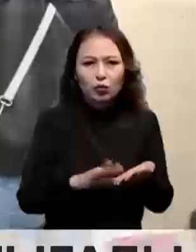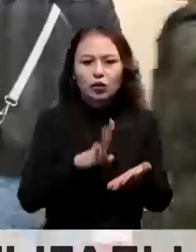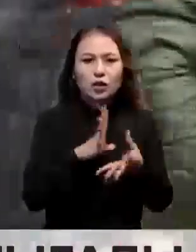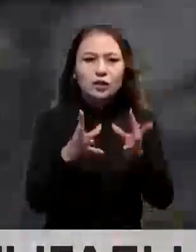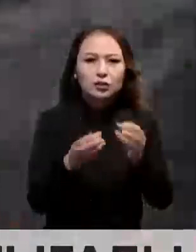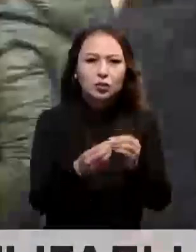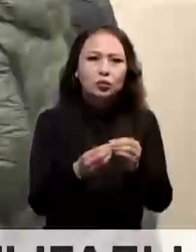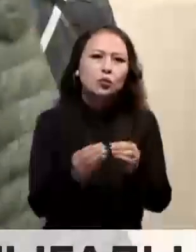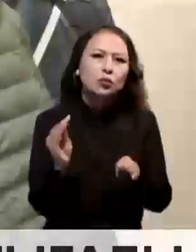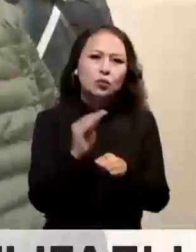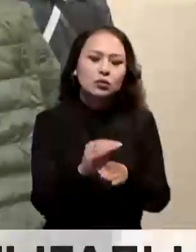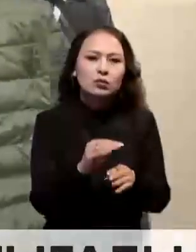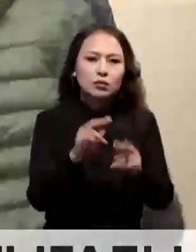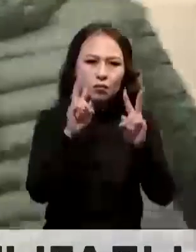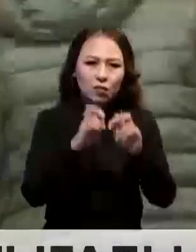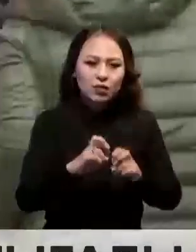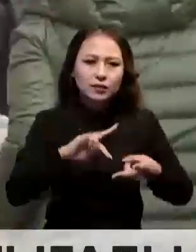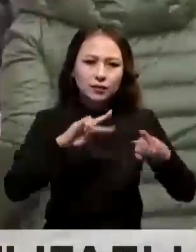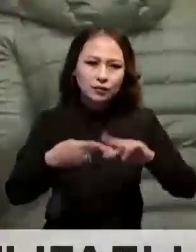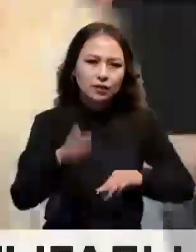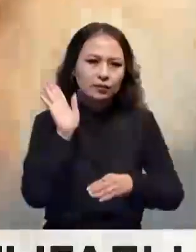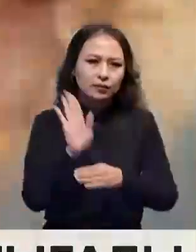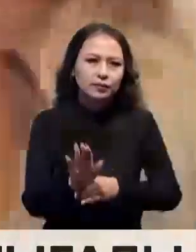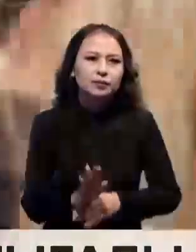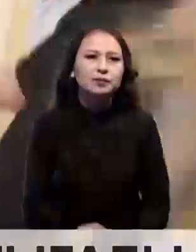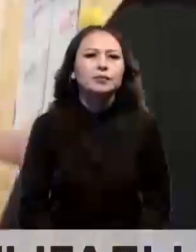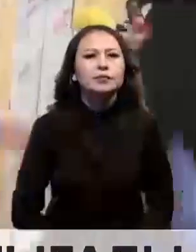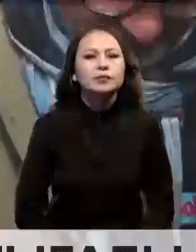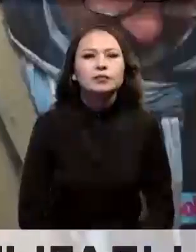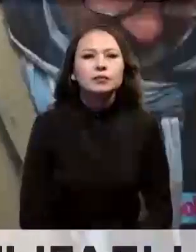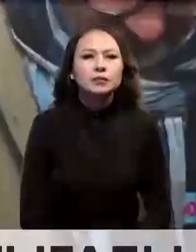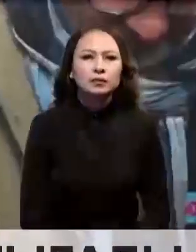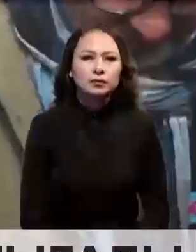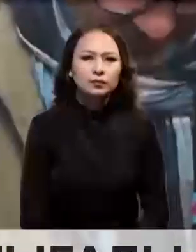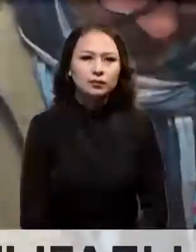реформа бойынша ұлттық референдум өткізуді талап етеді.